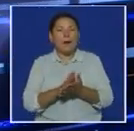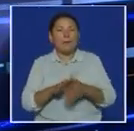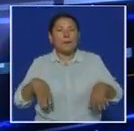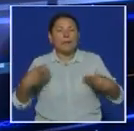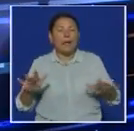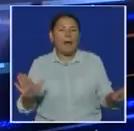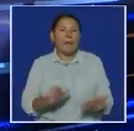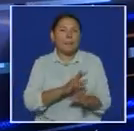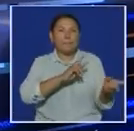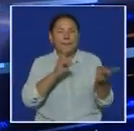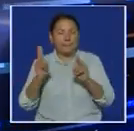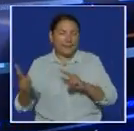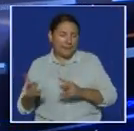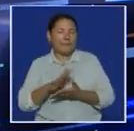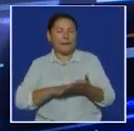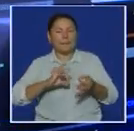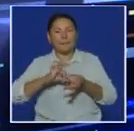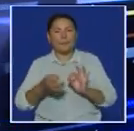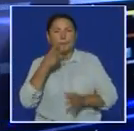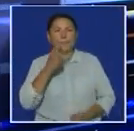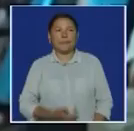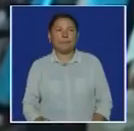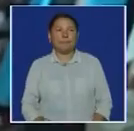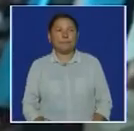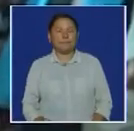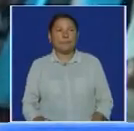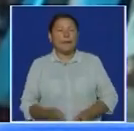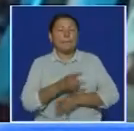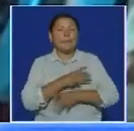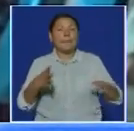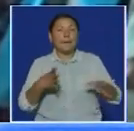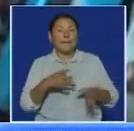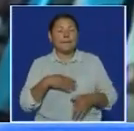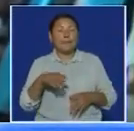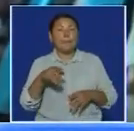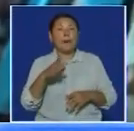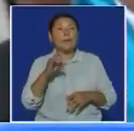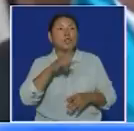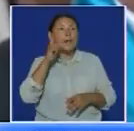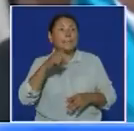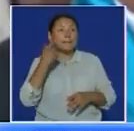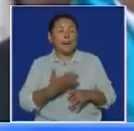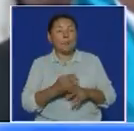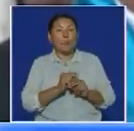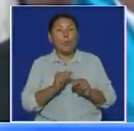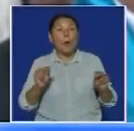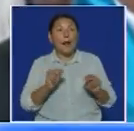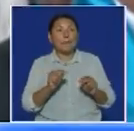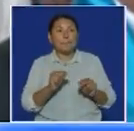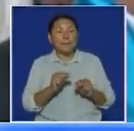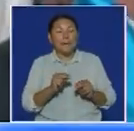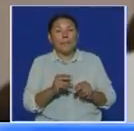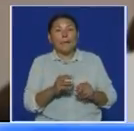ән айтылып, би биленді. Толығырақ келесі бейне материалда. Мерейлі мерекеде бас қосқан жастар, мұғалімдер, ардагер ұстаздар